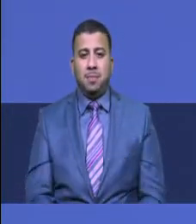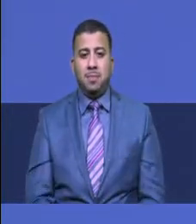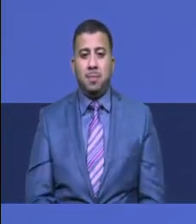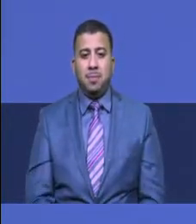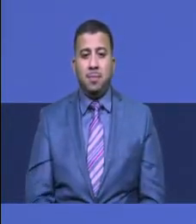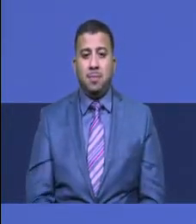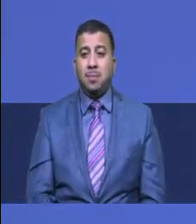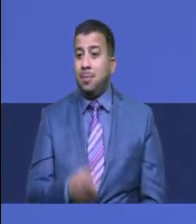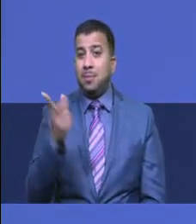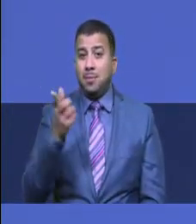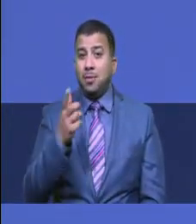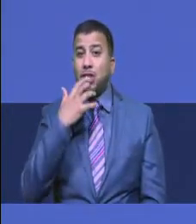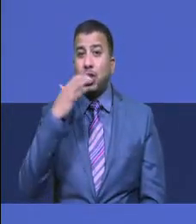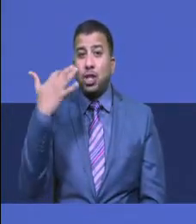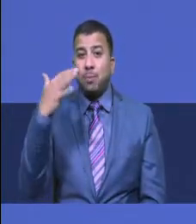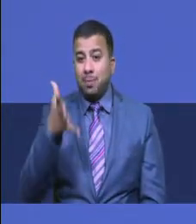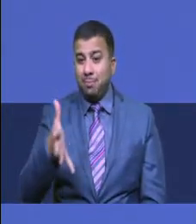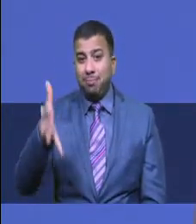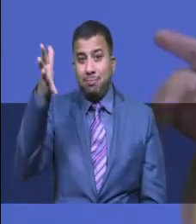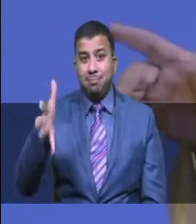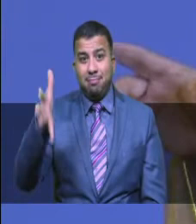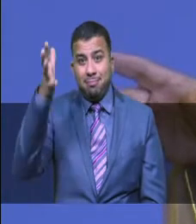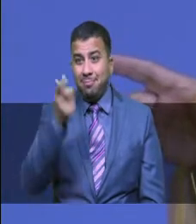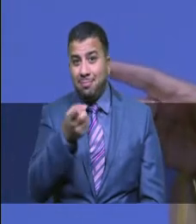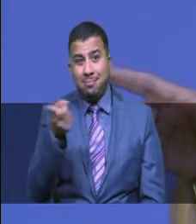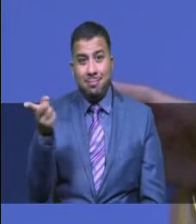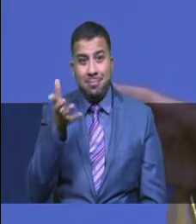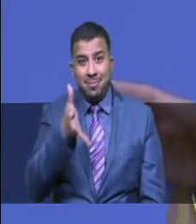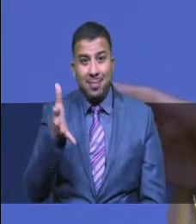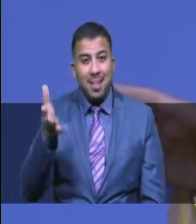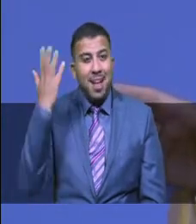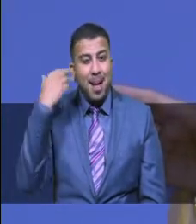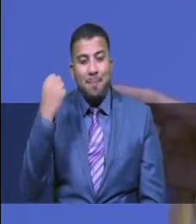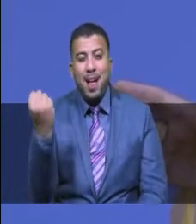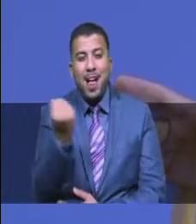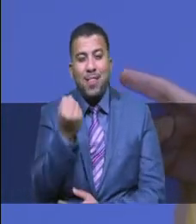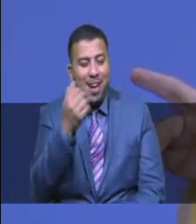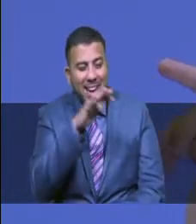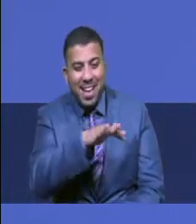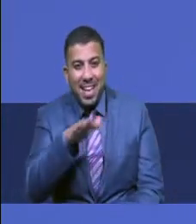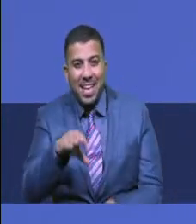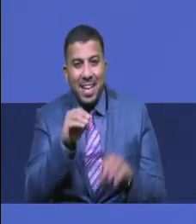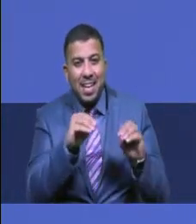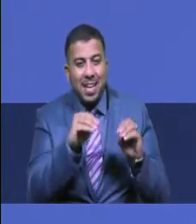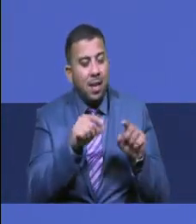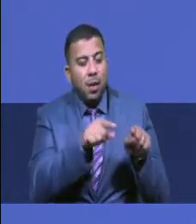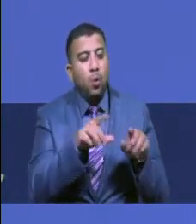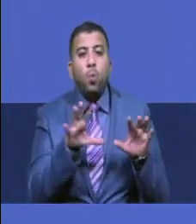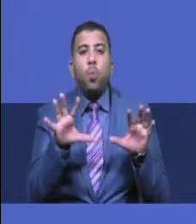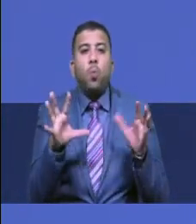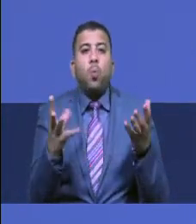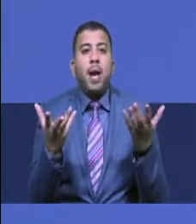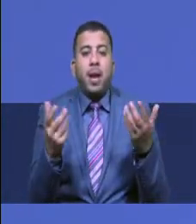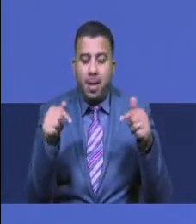هؤلاء الأجيال التي كانت هناك في الطفولة أين هي الآن؟